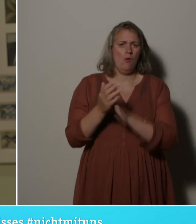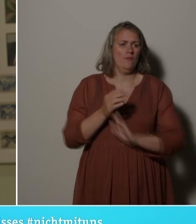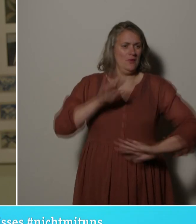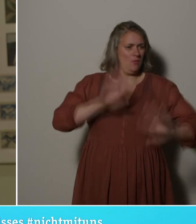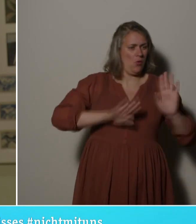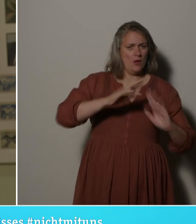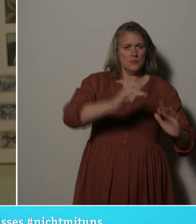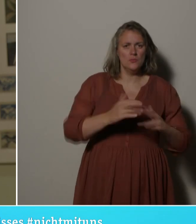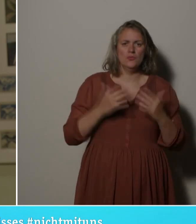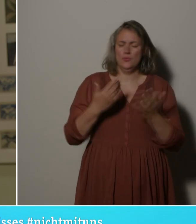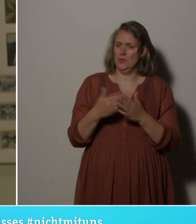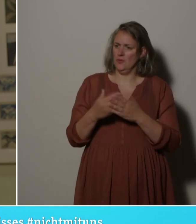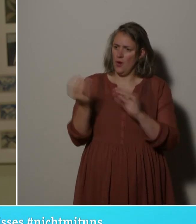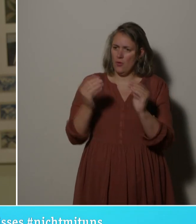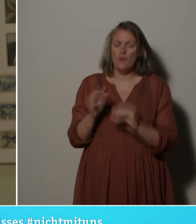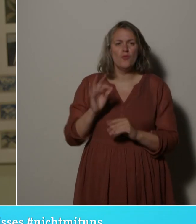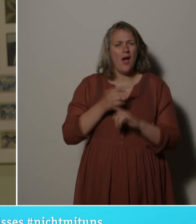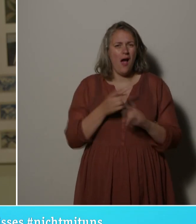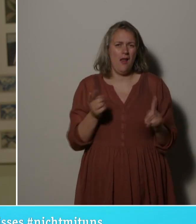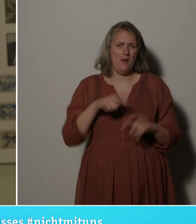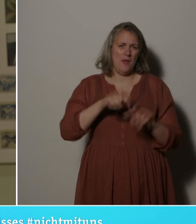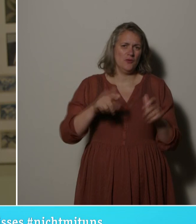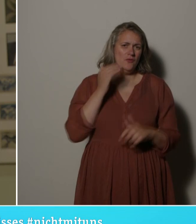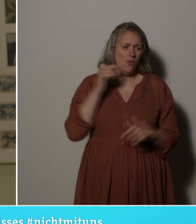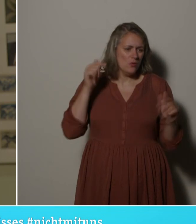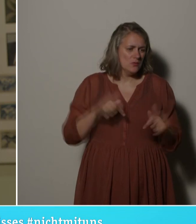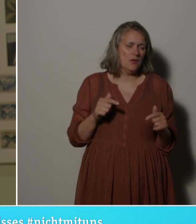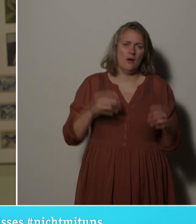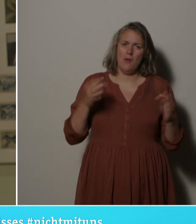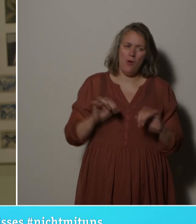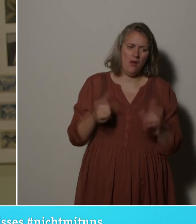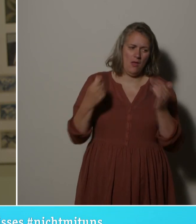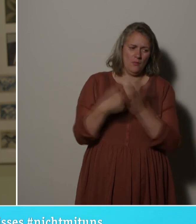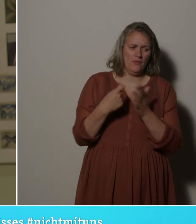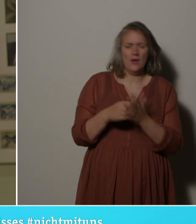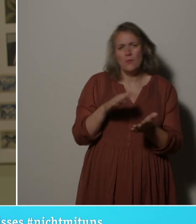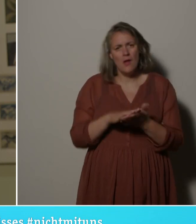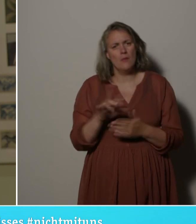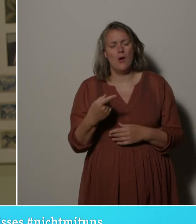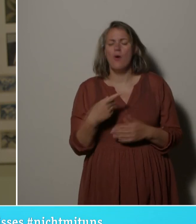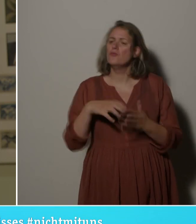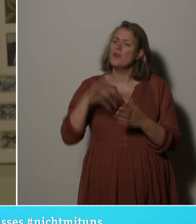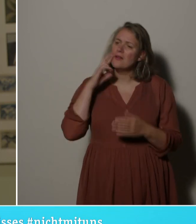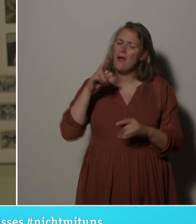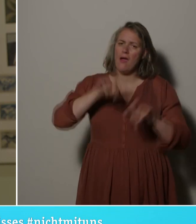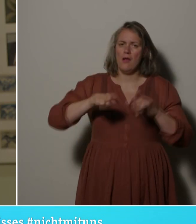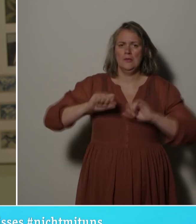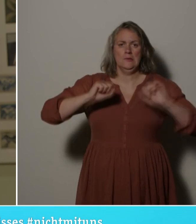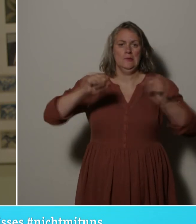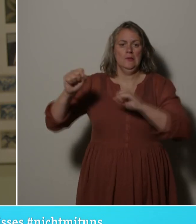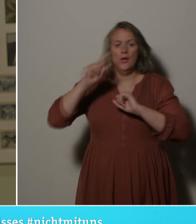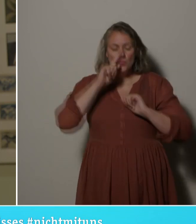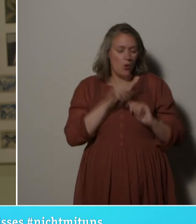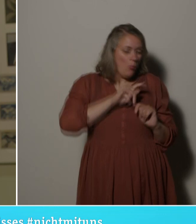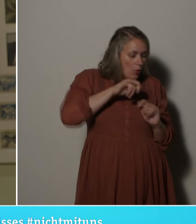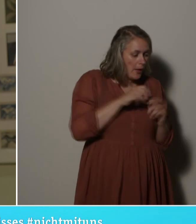damit er für alle Einwohnerinnen lebenswert ist und bleibt. Und dazu gehören auch engagierte Stadträtinnen und Stadträte, die sich nicht nur an ihren kleinen